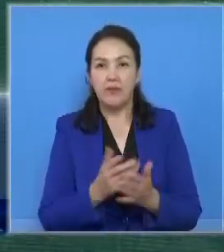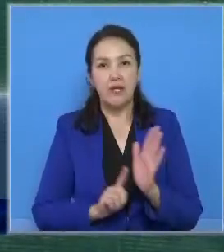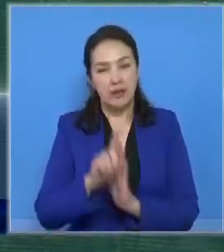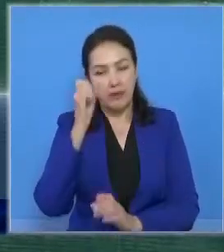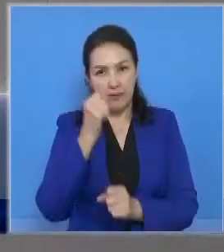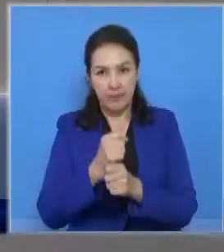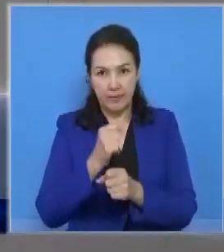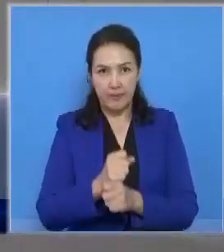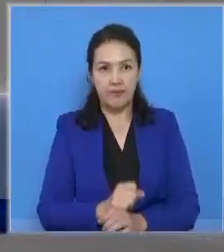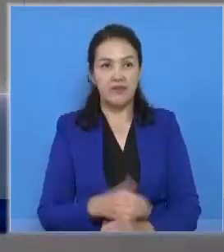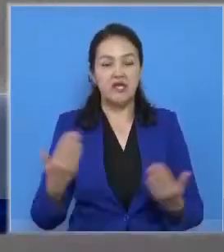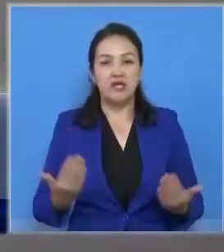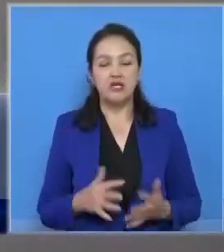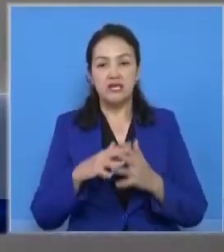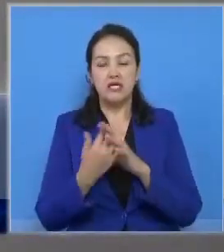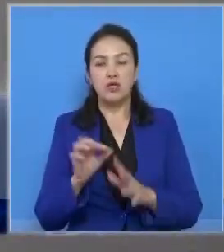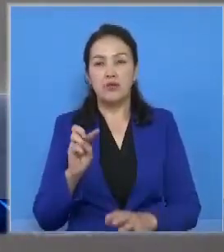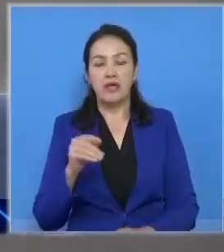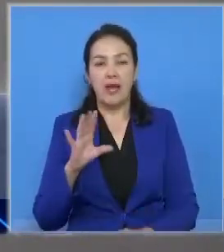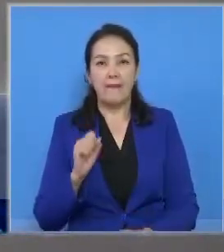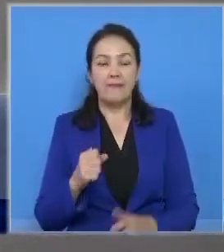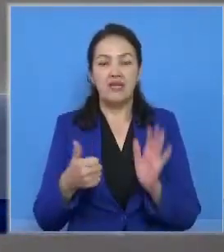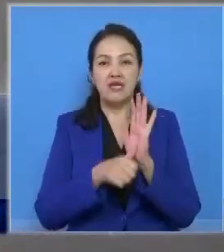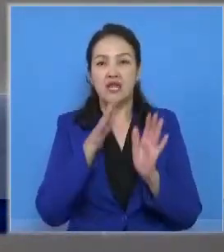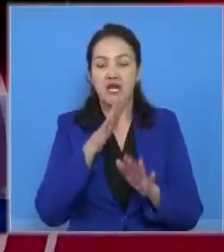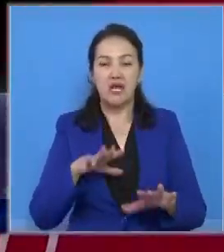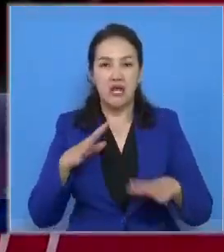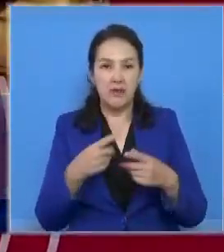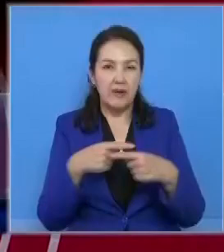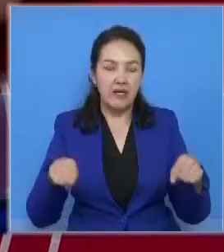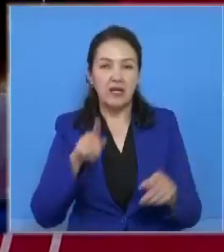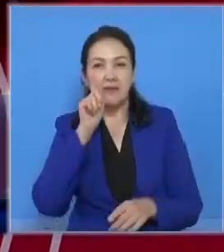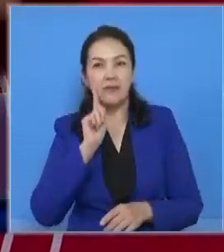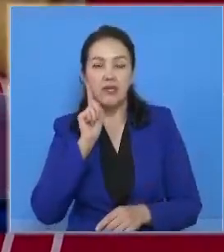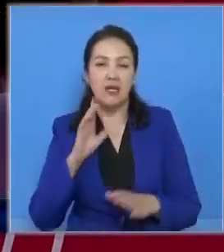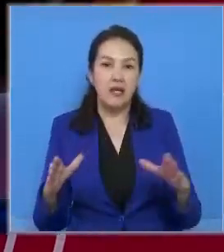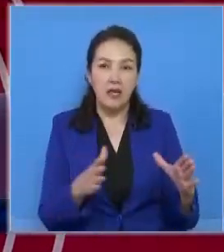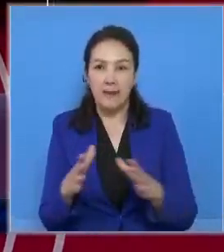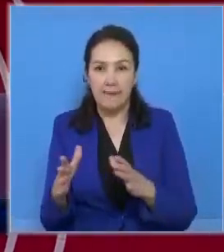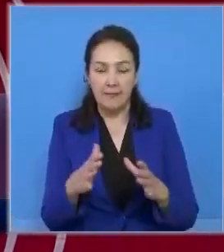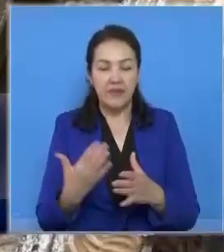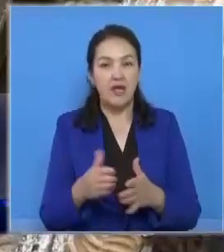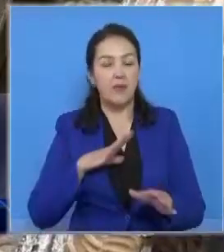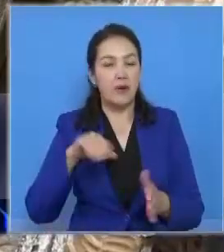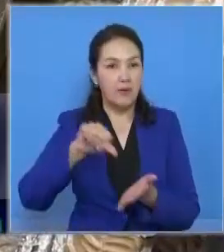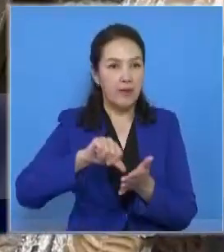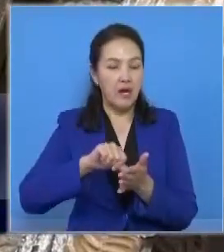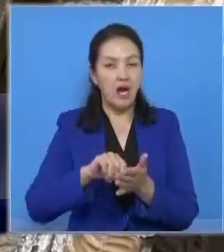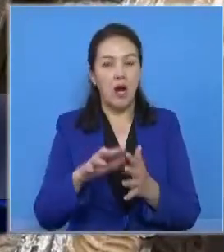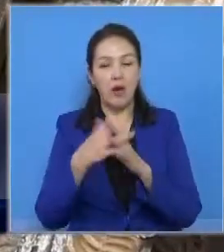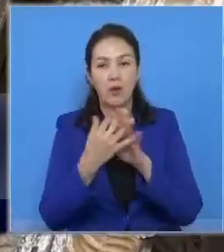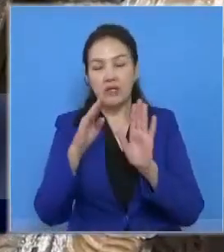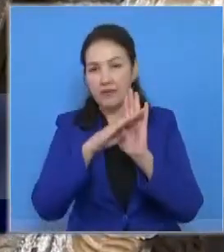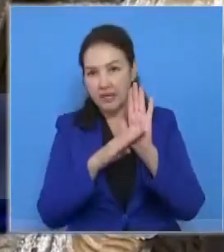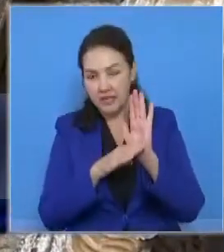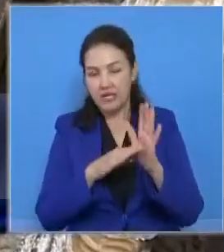начнут работу. Жительница села Гульжанат Амангельдиева уже 6 лет готовит различные сладости из мучной продукции. В этом году она приняла участие в проекте «Аул